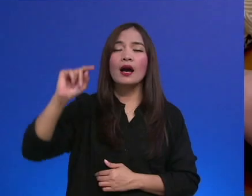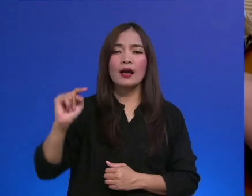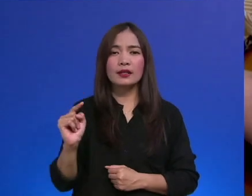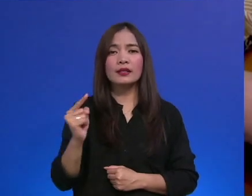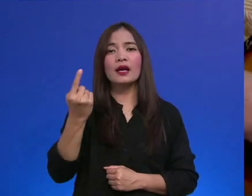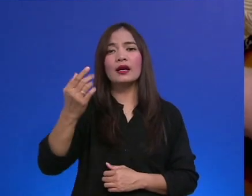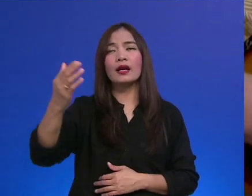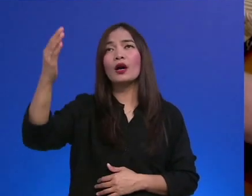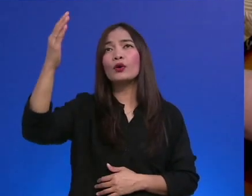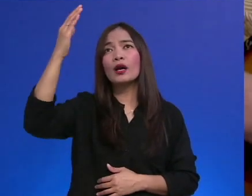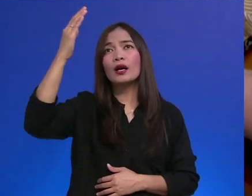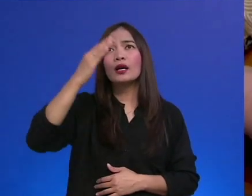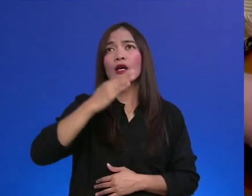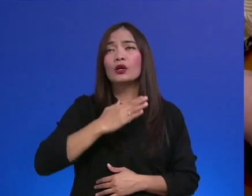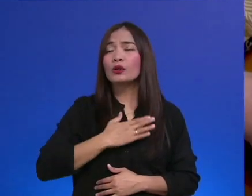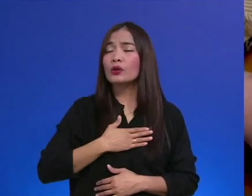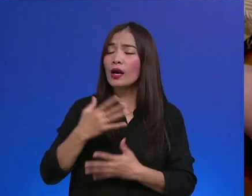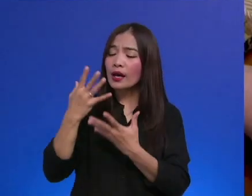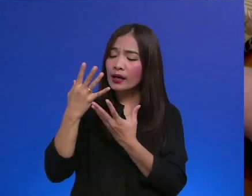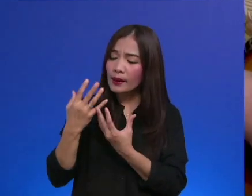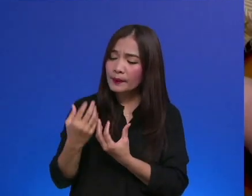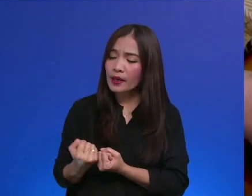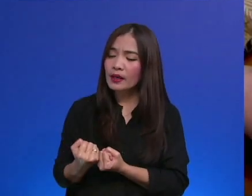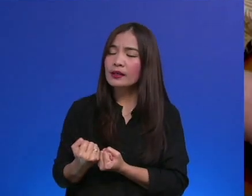hanya kau yang kuharapkan